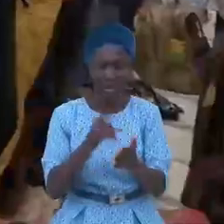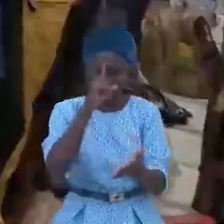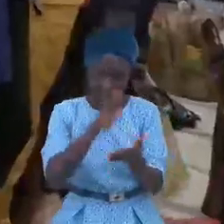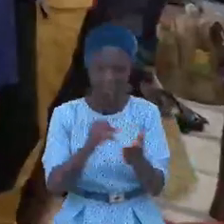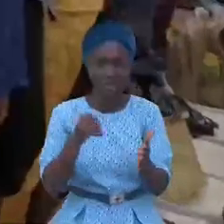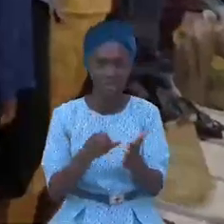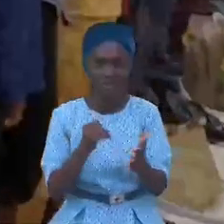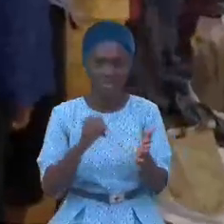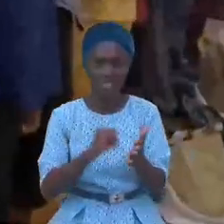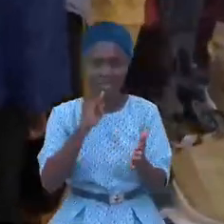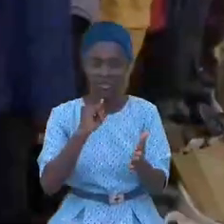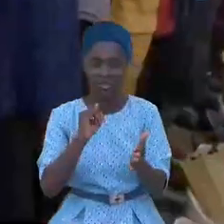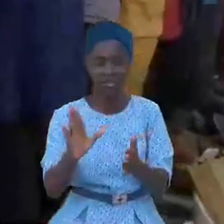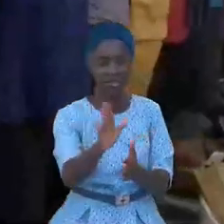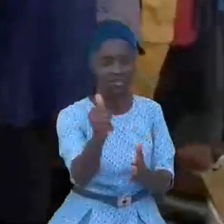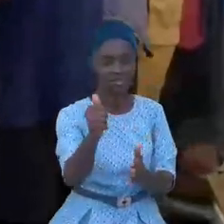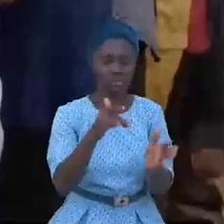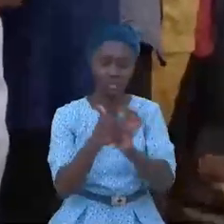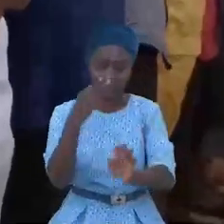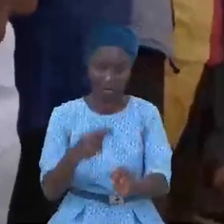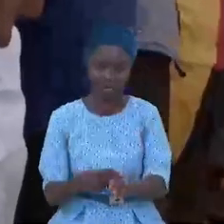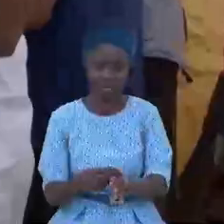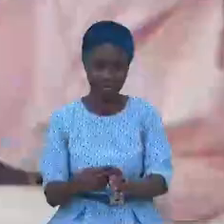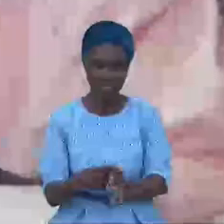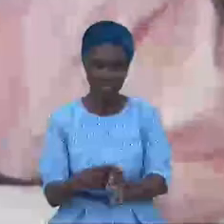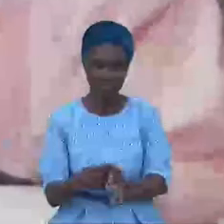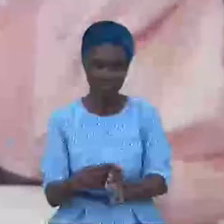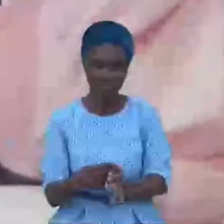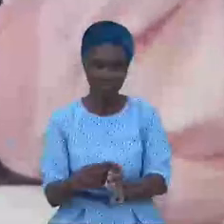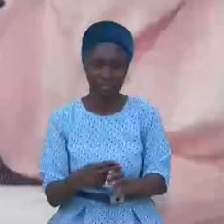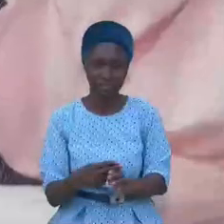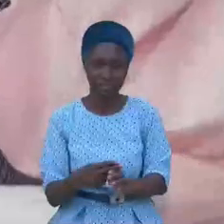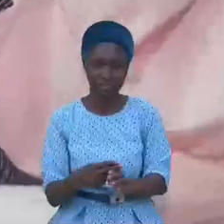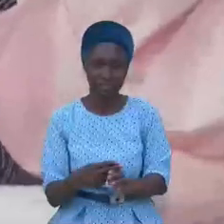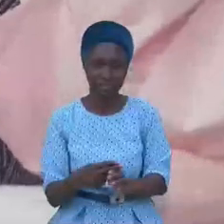pour toi, au nom de Jésus.